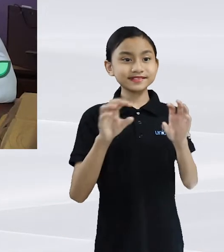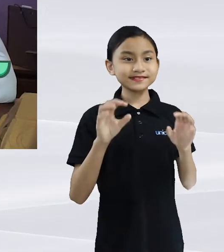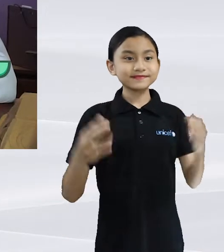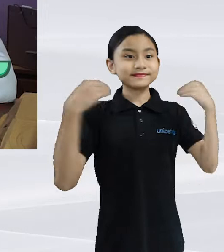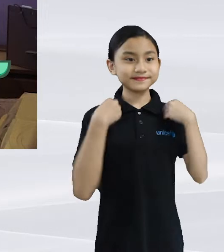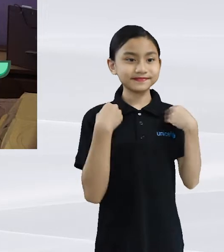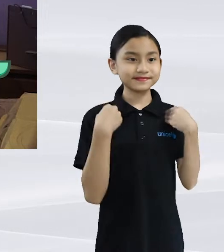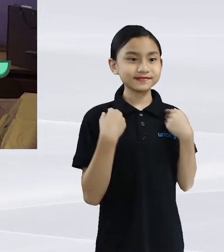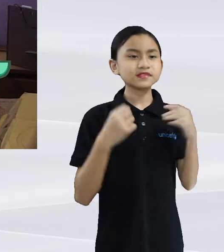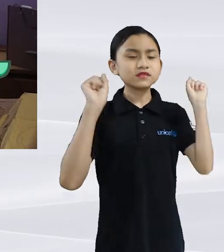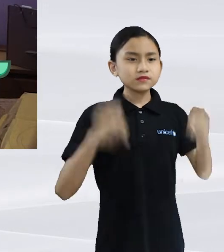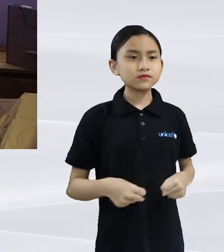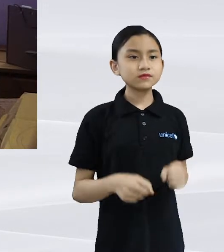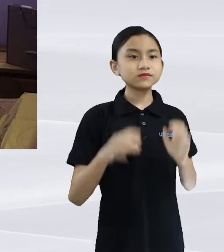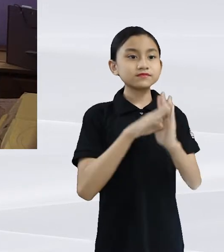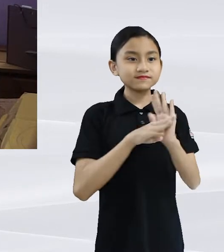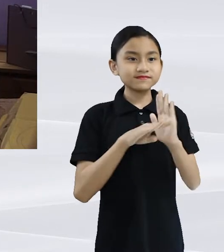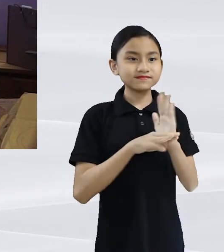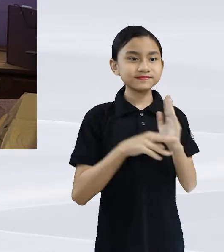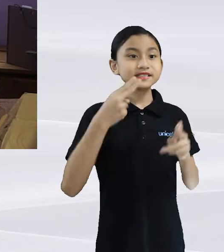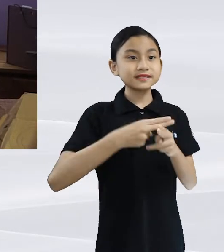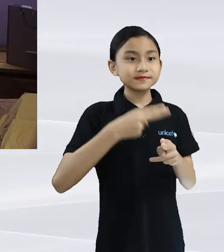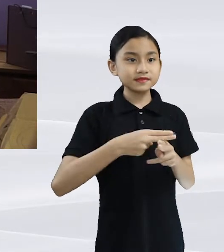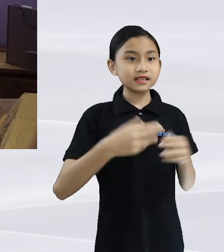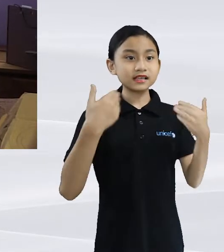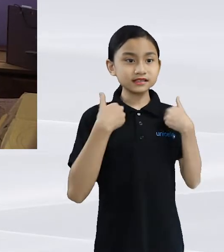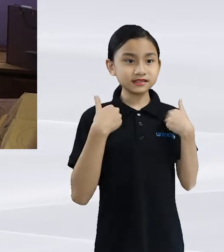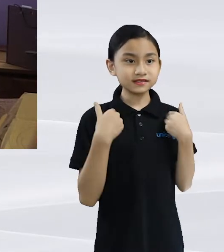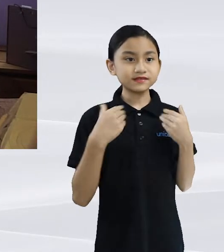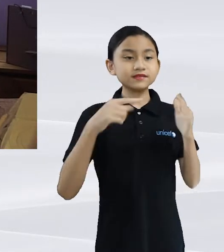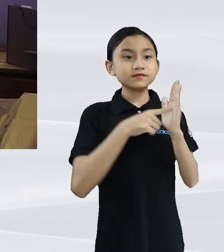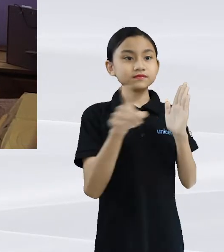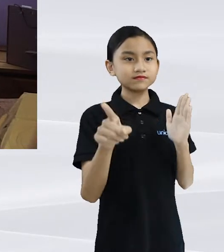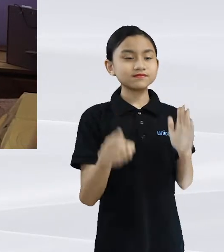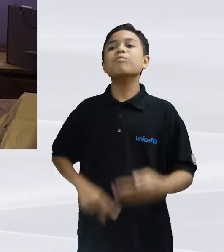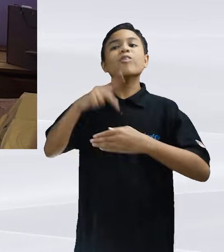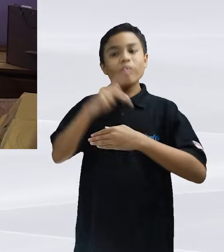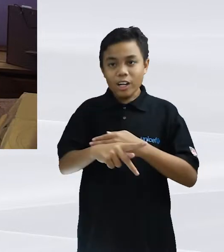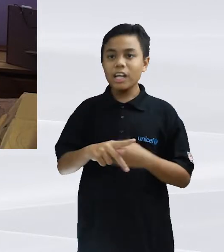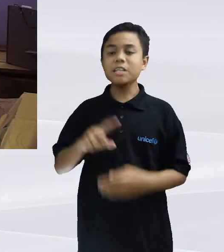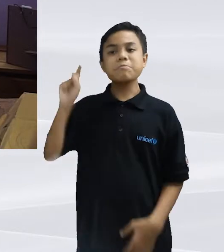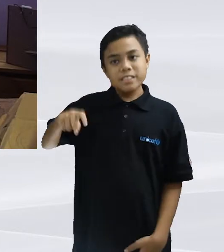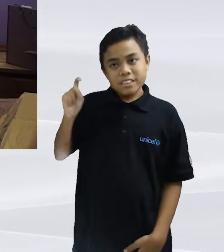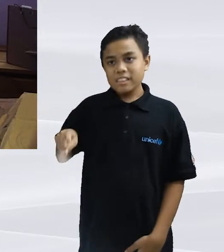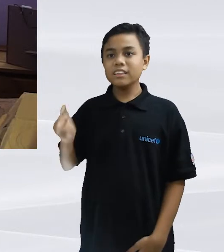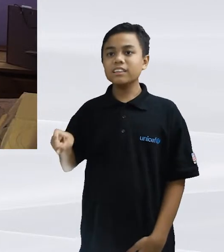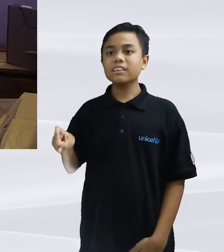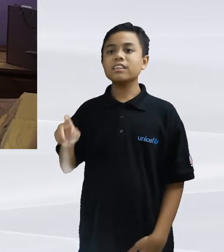darjah blok yang ada. Alisha, boleh tak Alisha namakan komponen yang ada pada projek solar ini? Projek kita